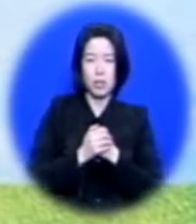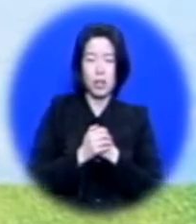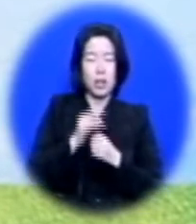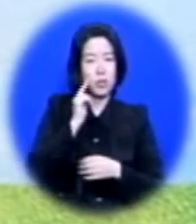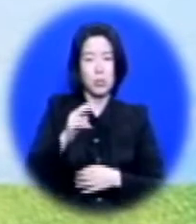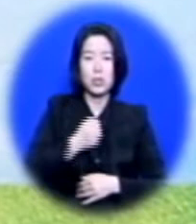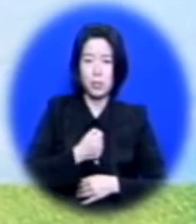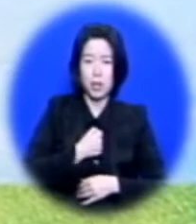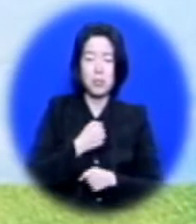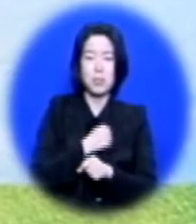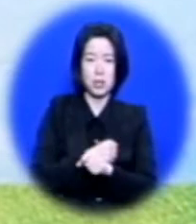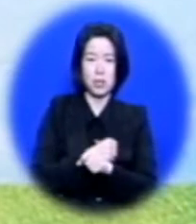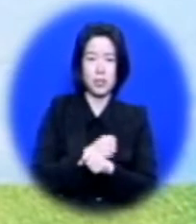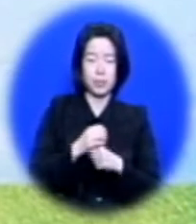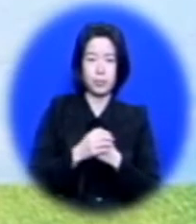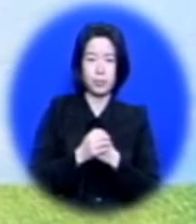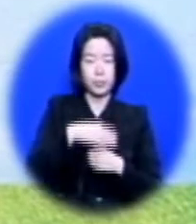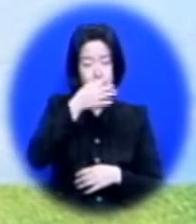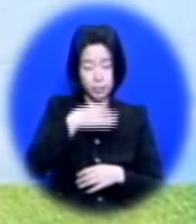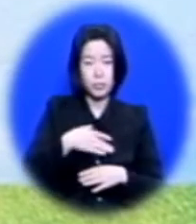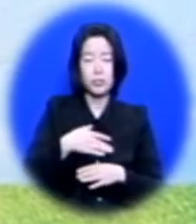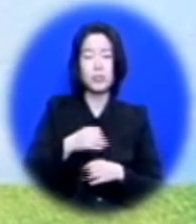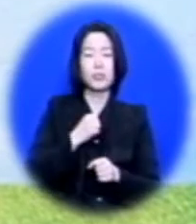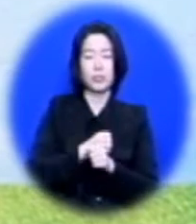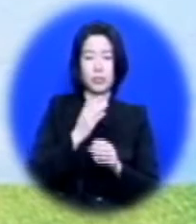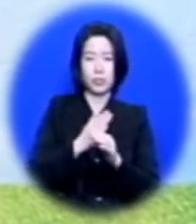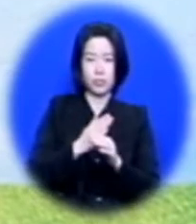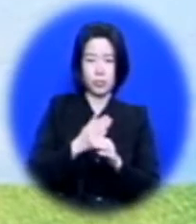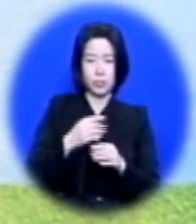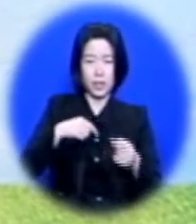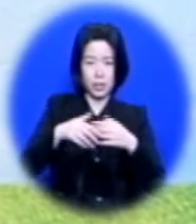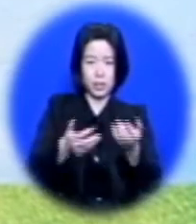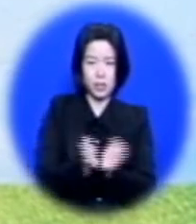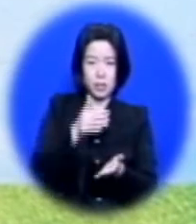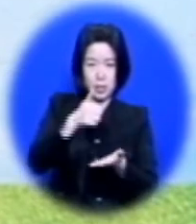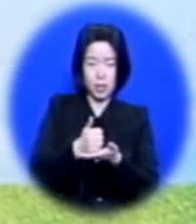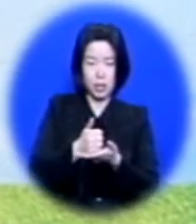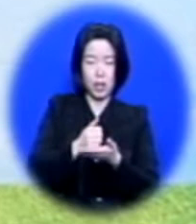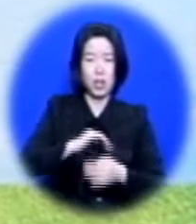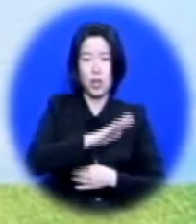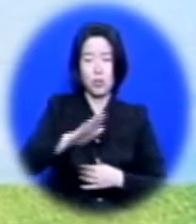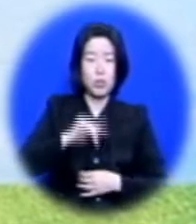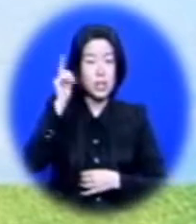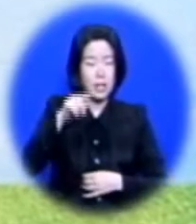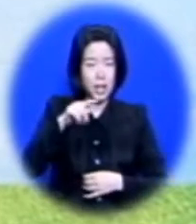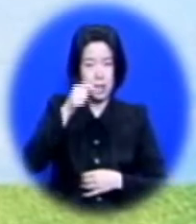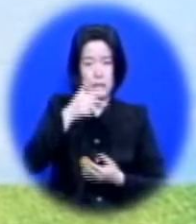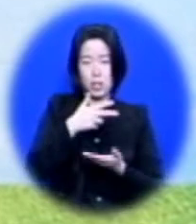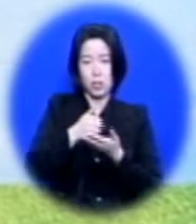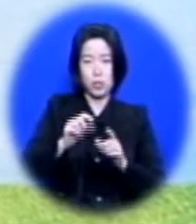너무너무 답답해서 힘들어 하다가 리더가 결정을 했습니다 우리 내일 주일 예배를